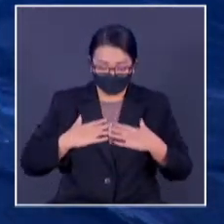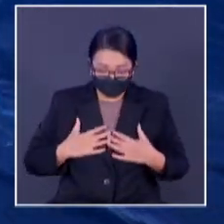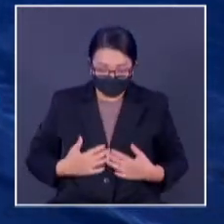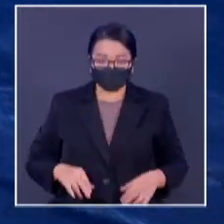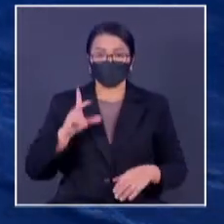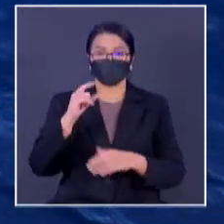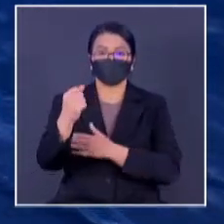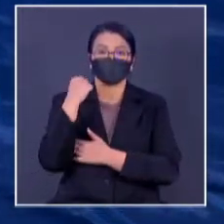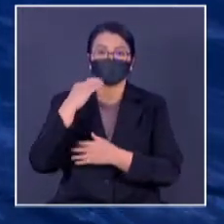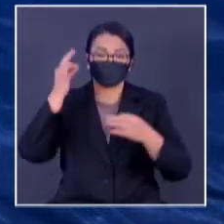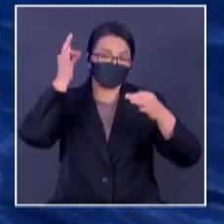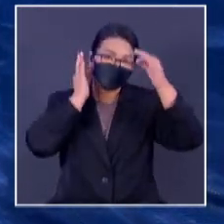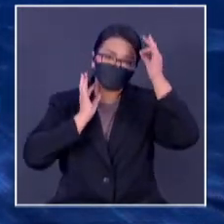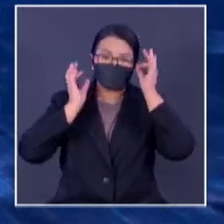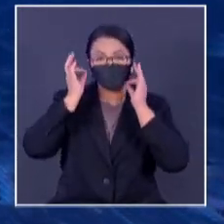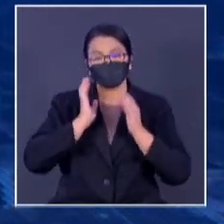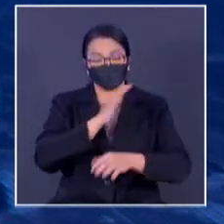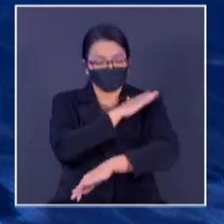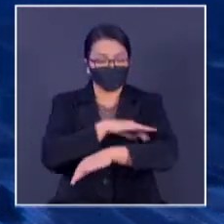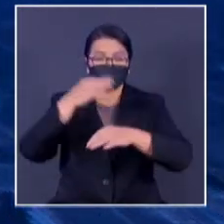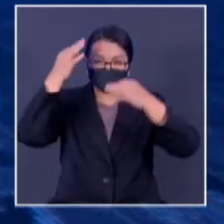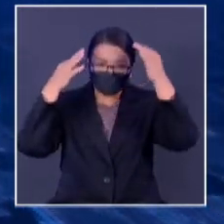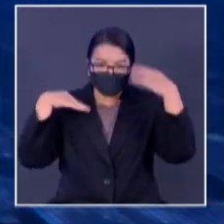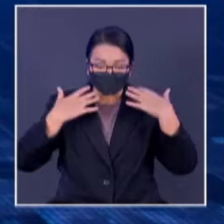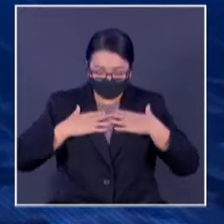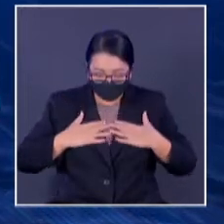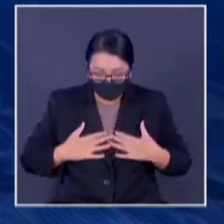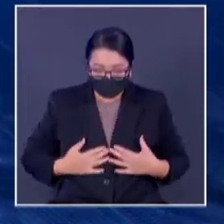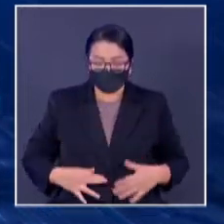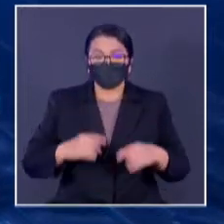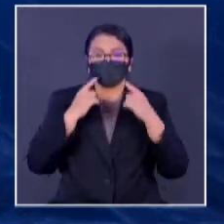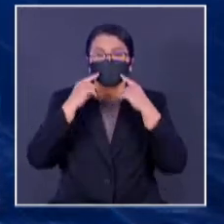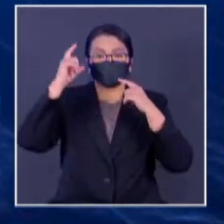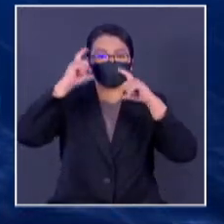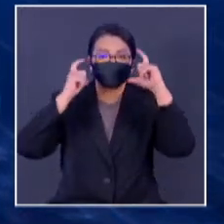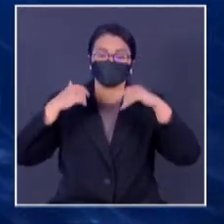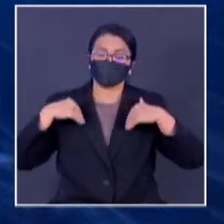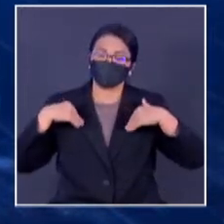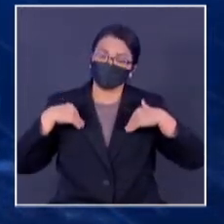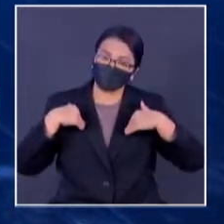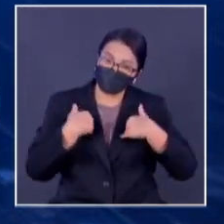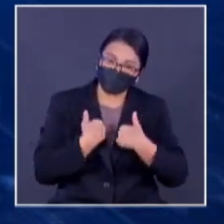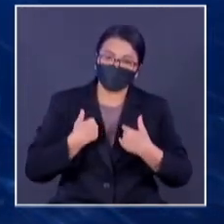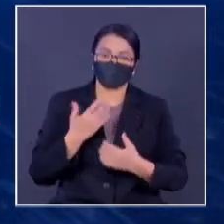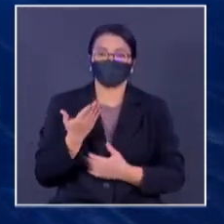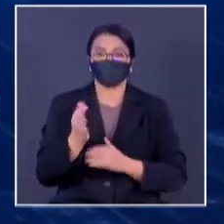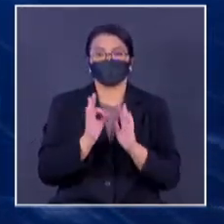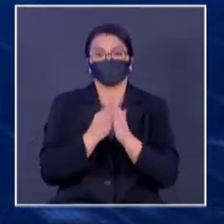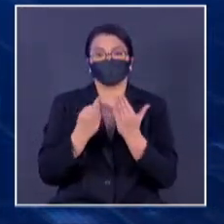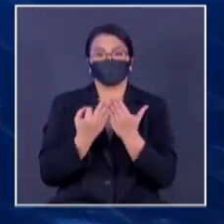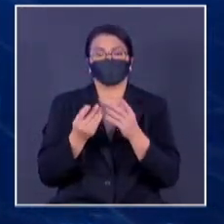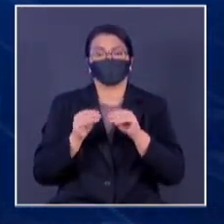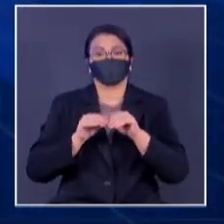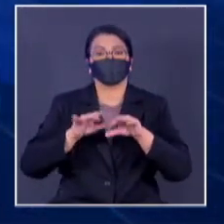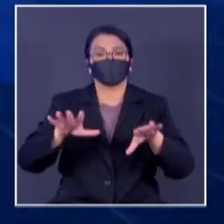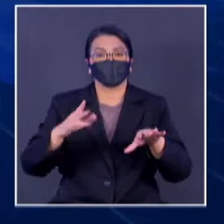นี้สีเขียวเข้มนั่นหมายความว่าชุ่มไปด้วยเหงื่อครับสีหน้านี่บอกถึงอาการเหนื่อยล้าแบบสุดๆจริงๆ Facebook ที่ใช้ชื่อว่าอ้อมสุวรร